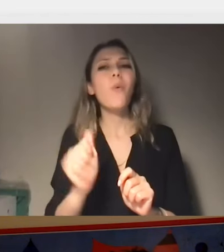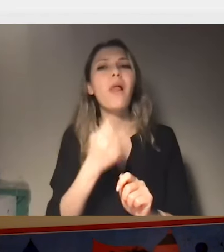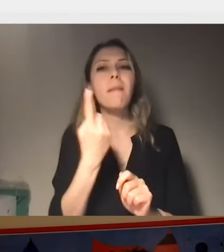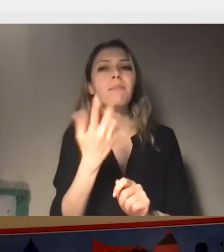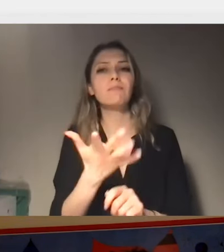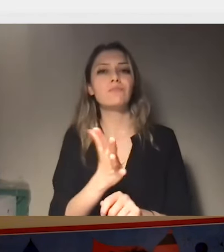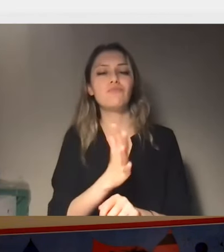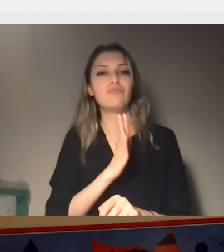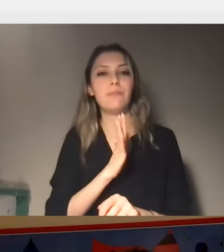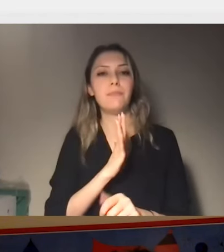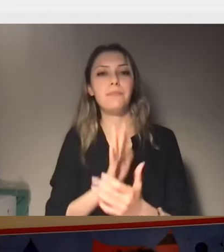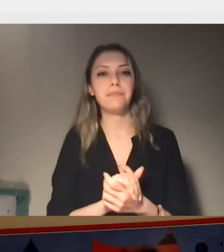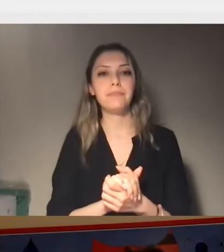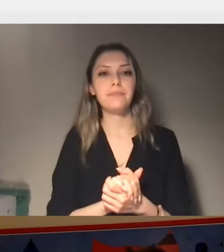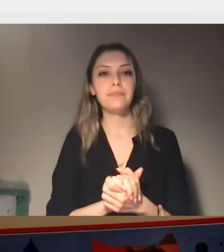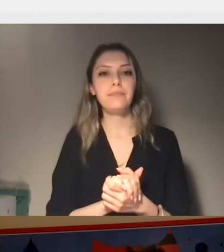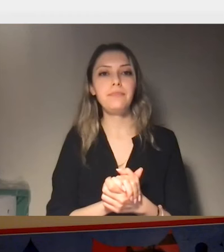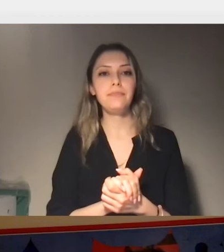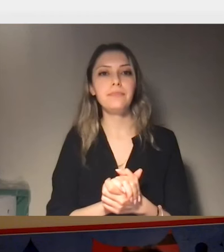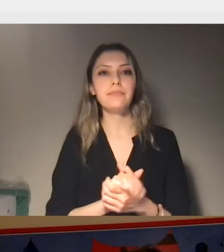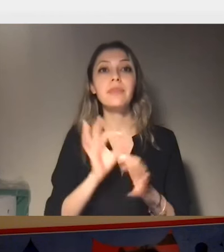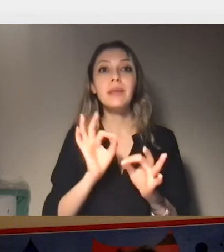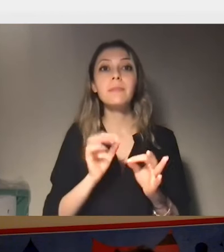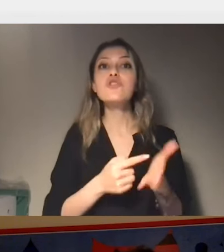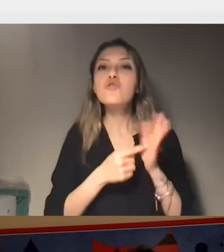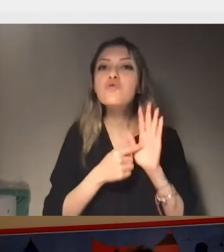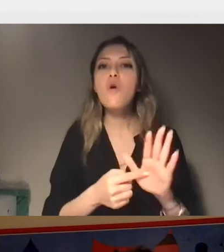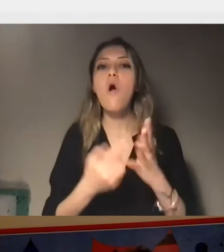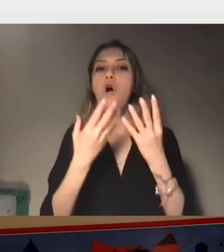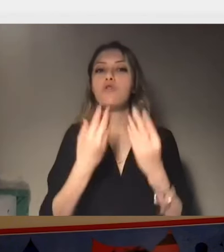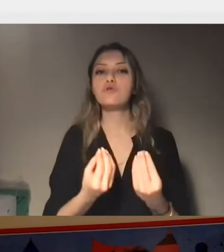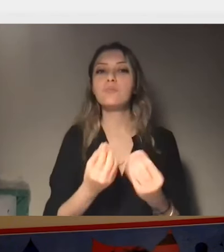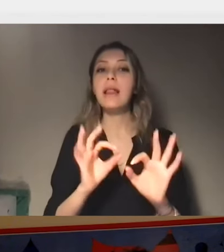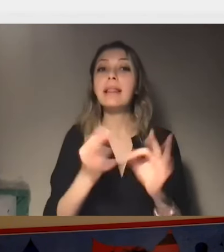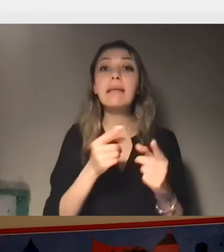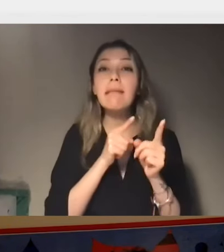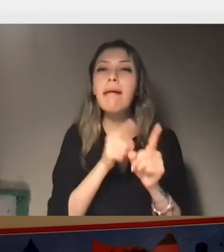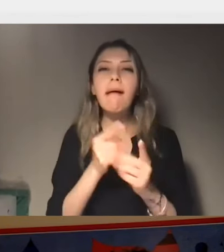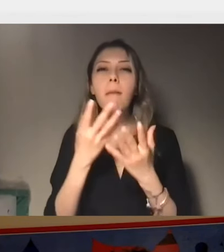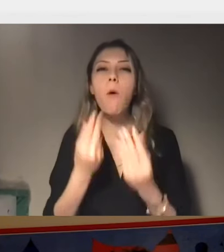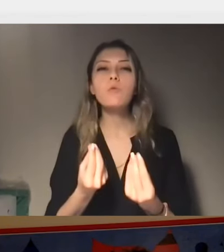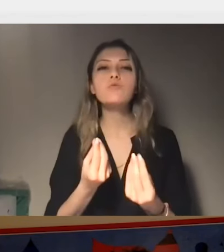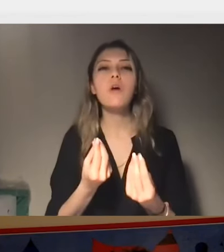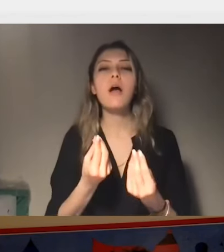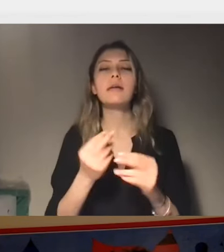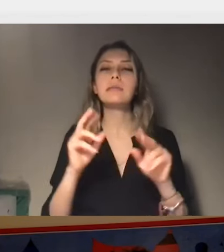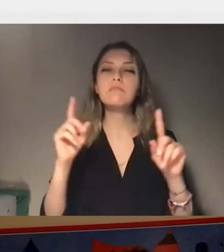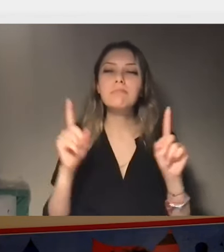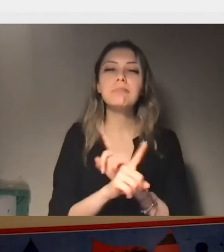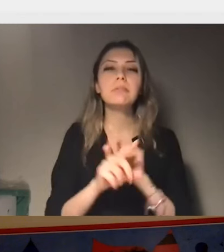de aslında hem gösterge oluşturmak, nasıl takip edeceğimizi karar vermek, onun için belki